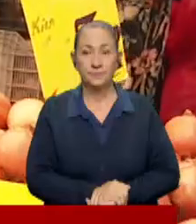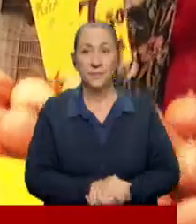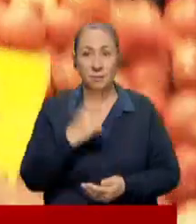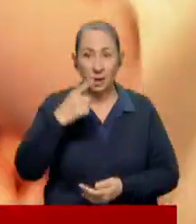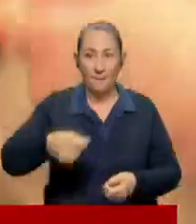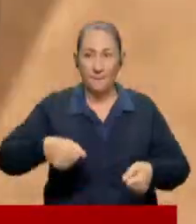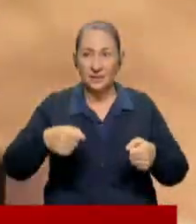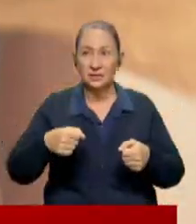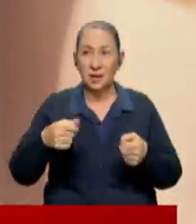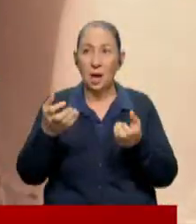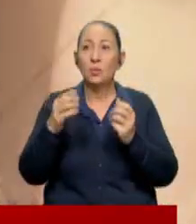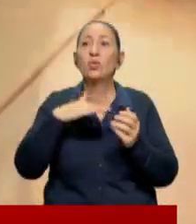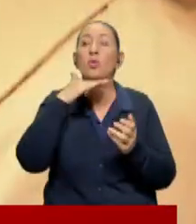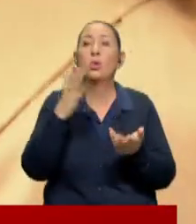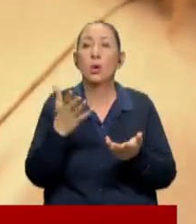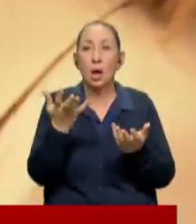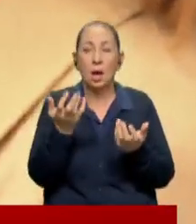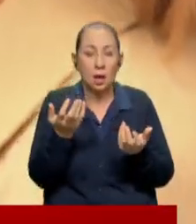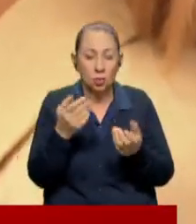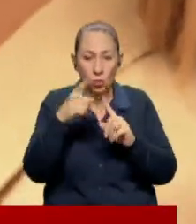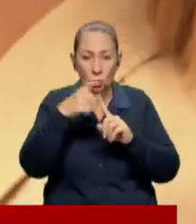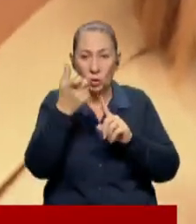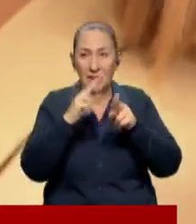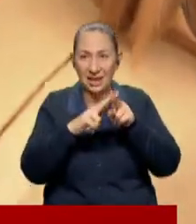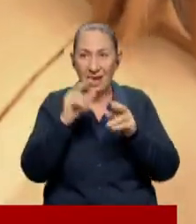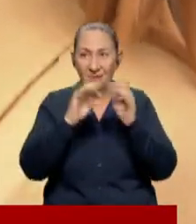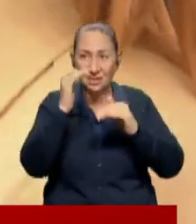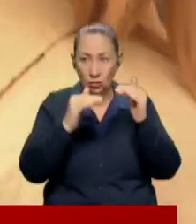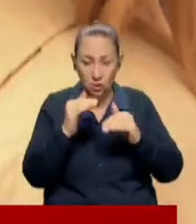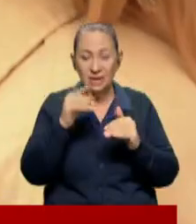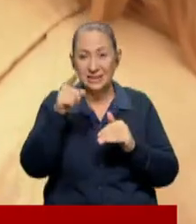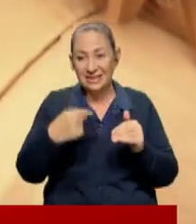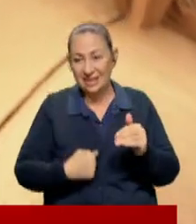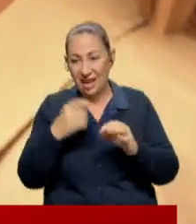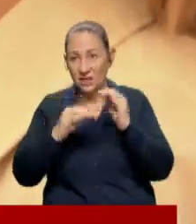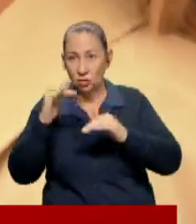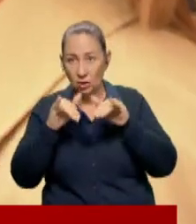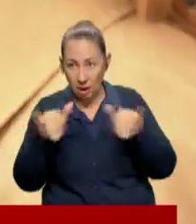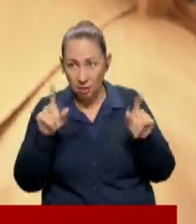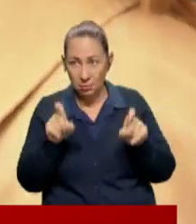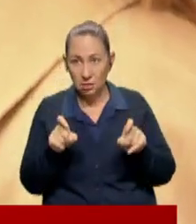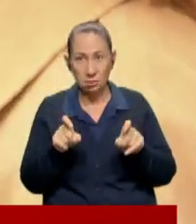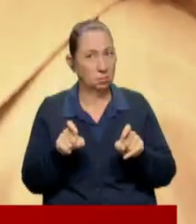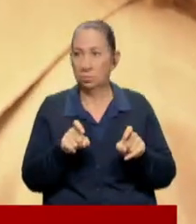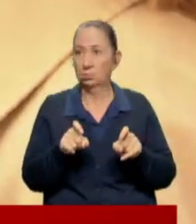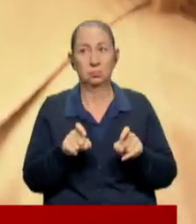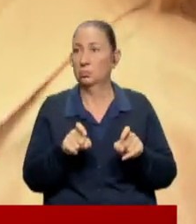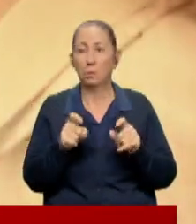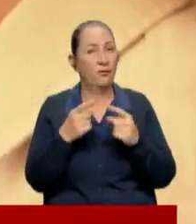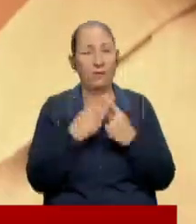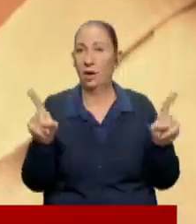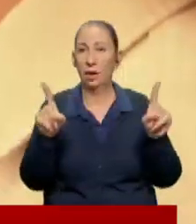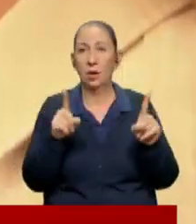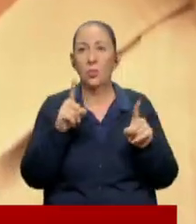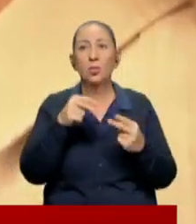Bakın pazar da olmuyor. Alım gücü ortada. TÜİK'in enflasyonuyla sizin hissettiğiniz enflasyon örtüşüyor mu? Kesinlikle örtüşmüyor.